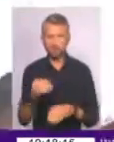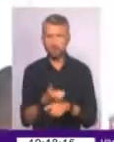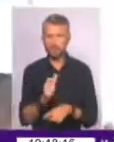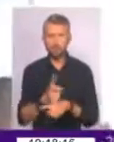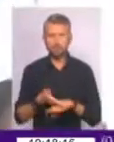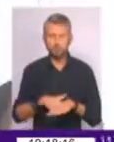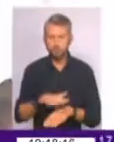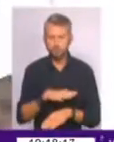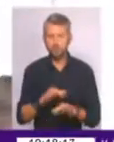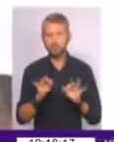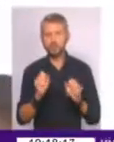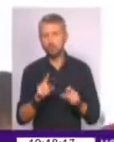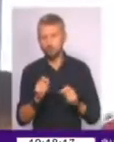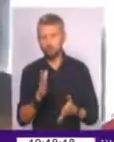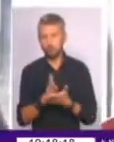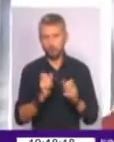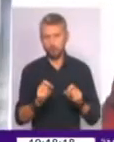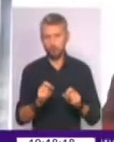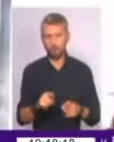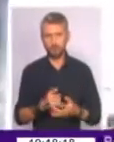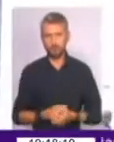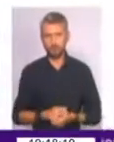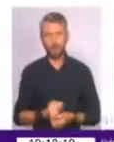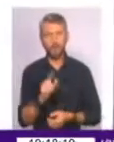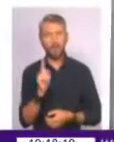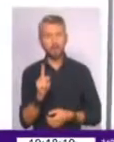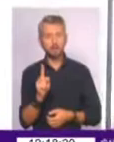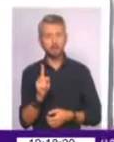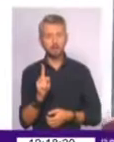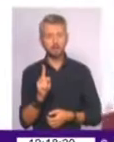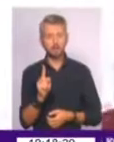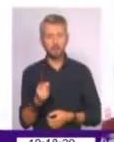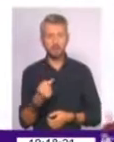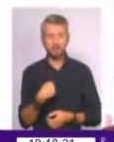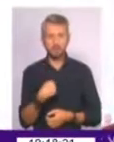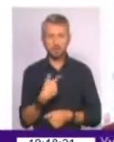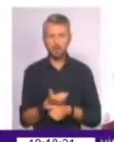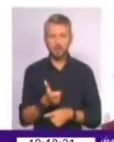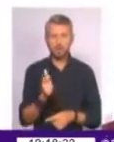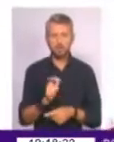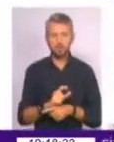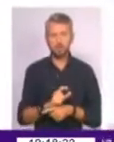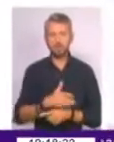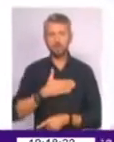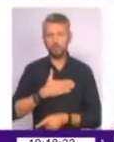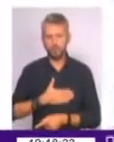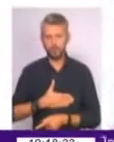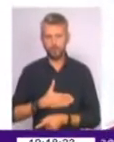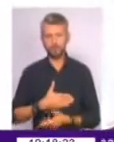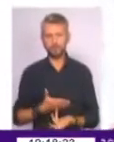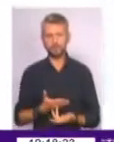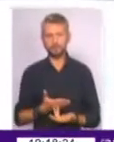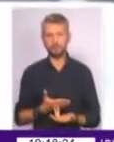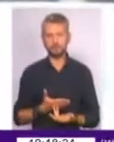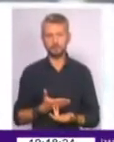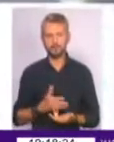было. Звичайно, золото и золото. Але я найбільше довольний, як би так